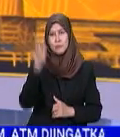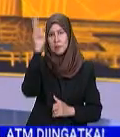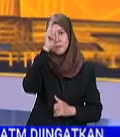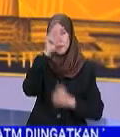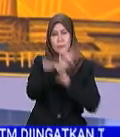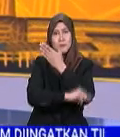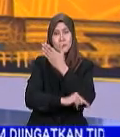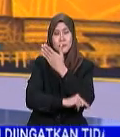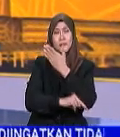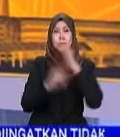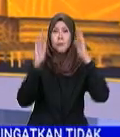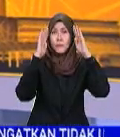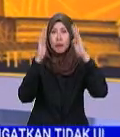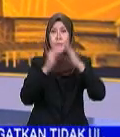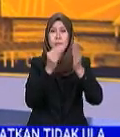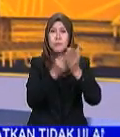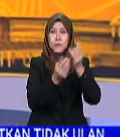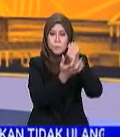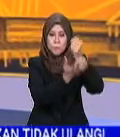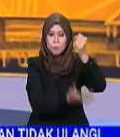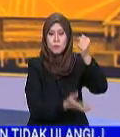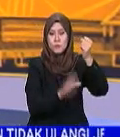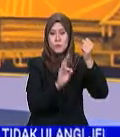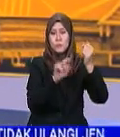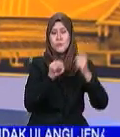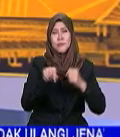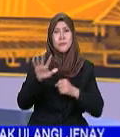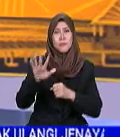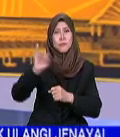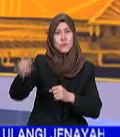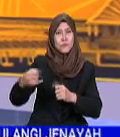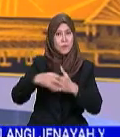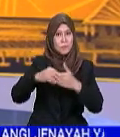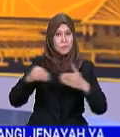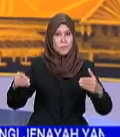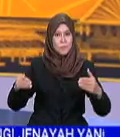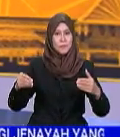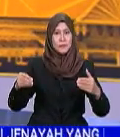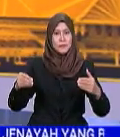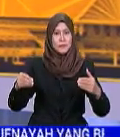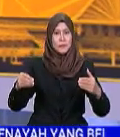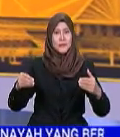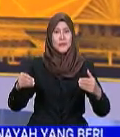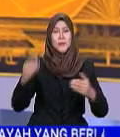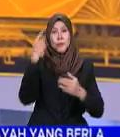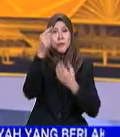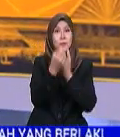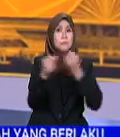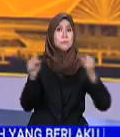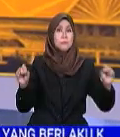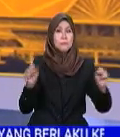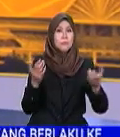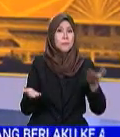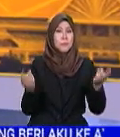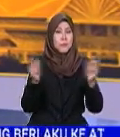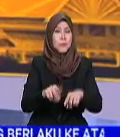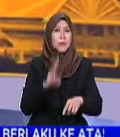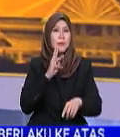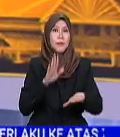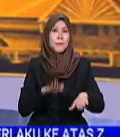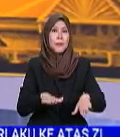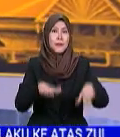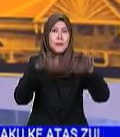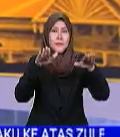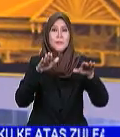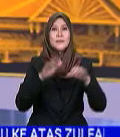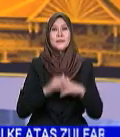Kerajaan Negeri Pahang memperuntukkan RM7.5 juta bagi sebagai persediaan kemungkinan banjir penghujung